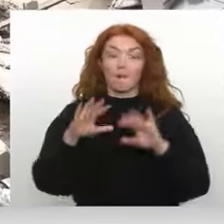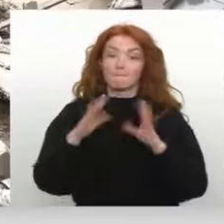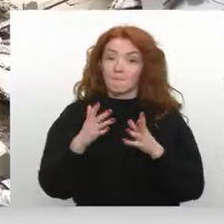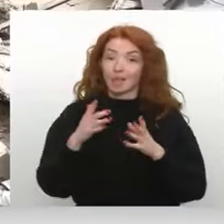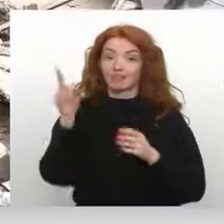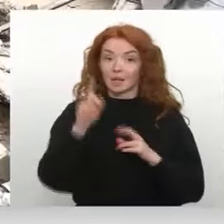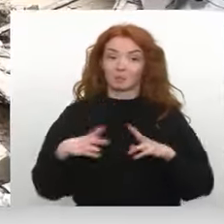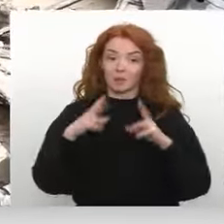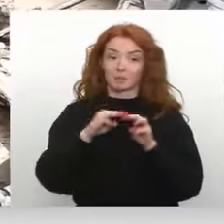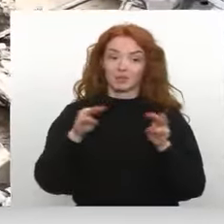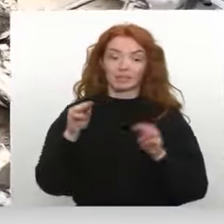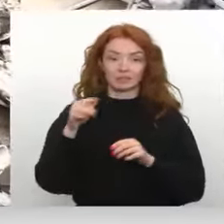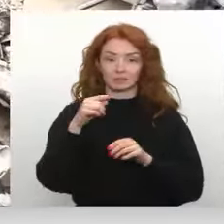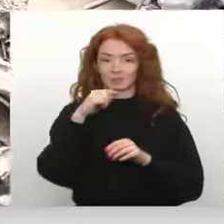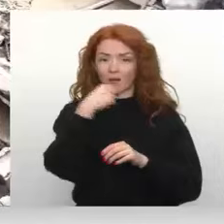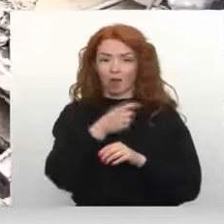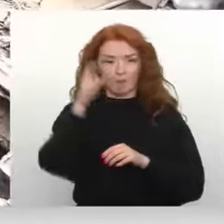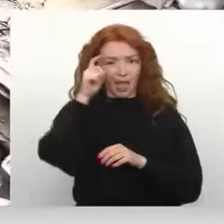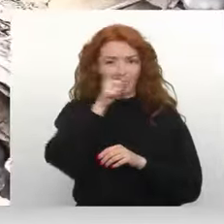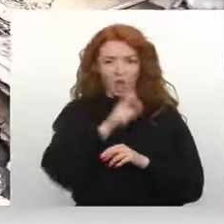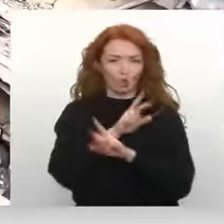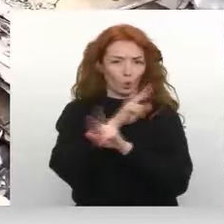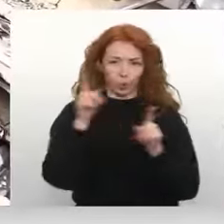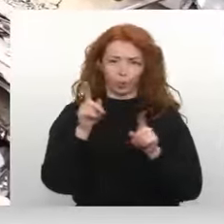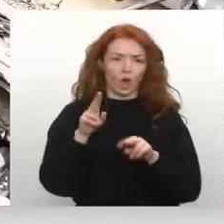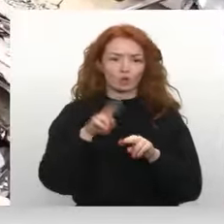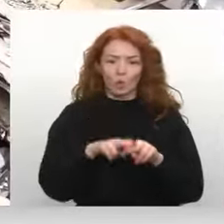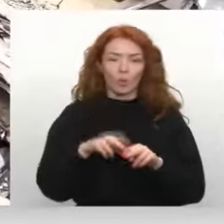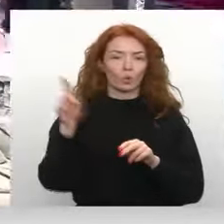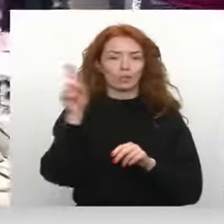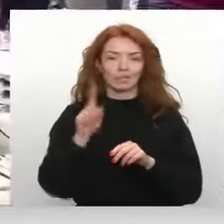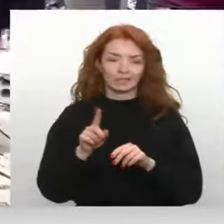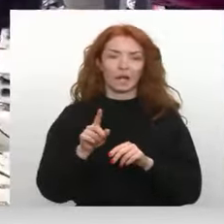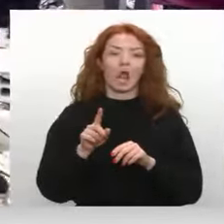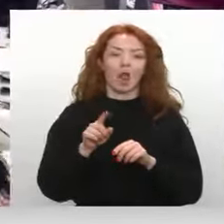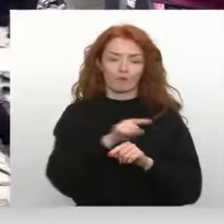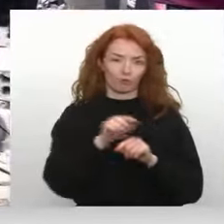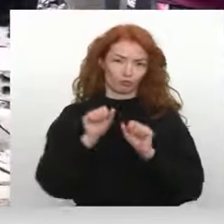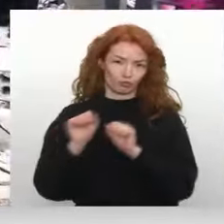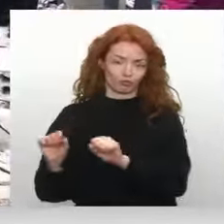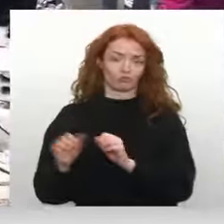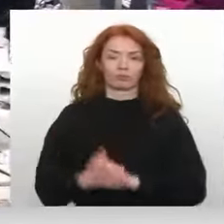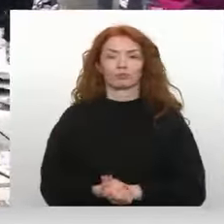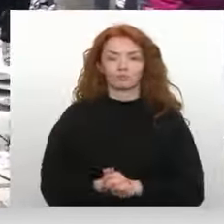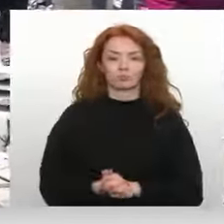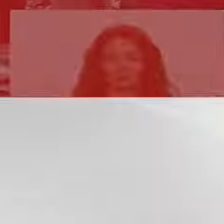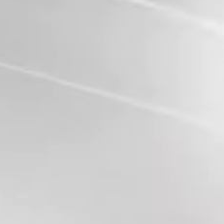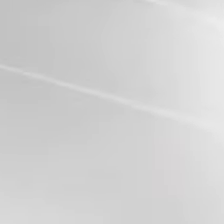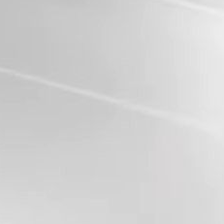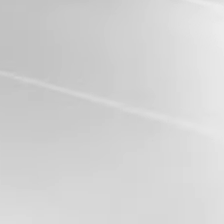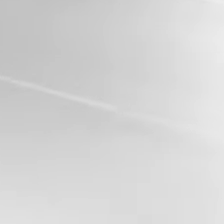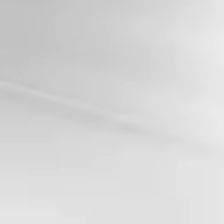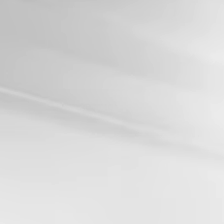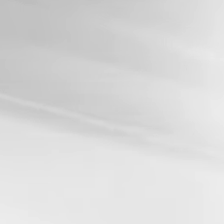baidens savā kritikā kļūdās un nekas ko viņš dara nav pretēji izraēlas interesēm ina stzdiņa latvijas